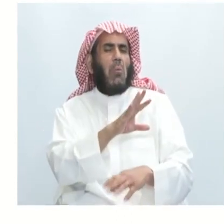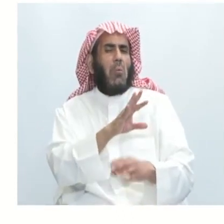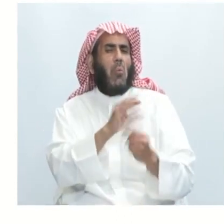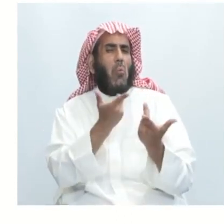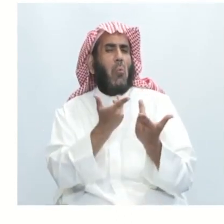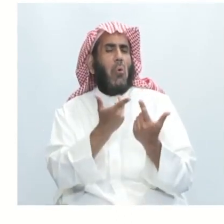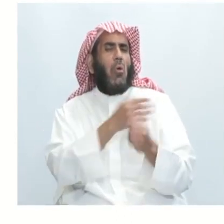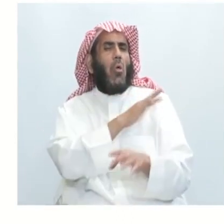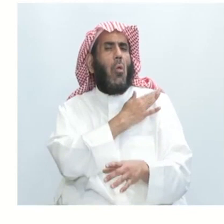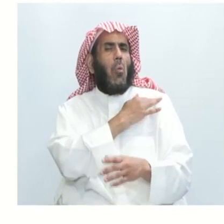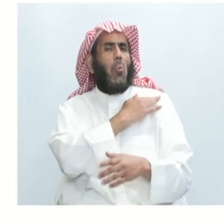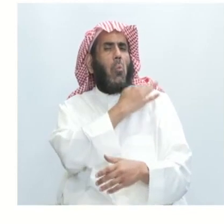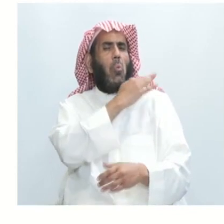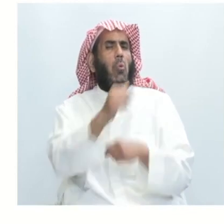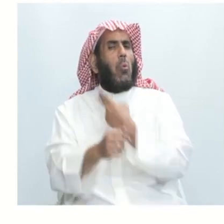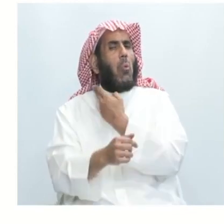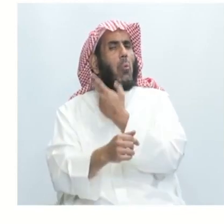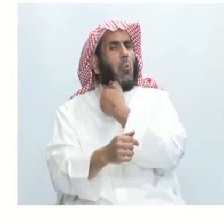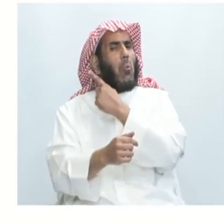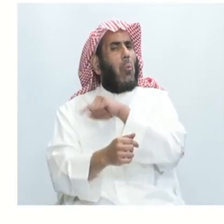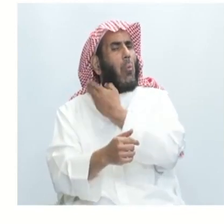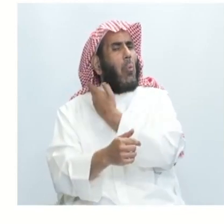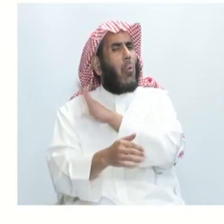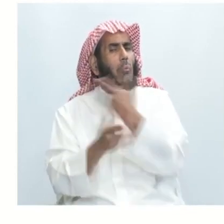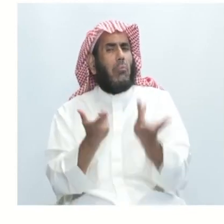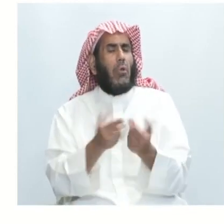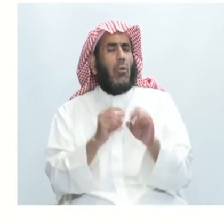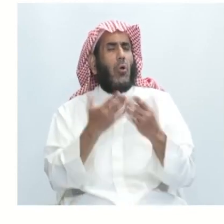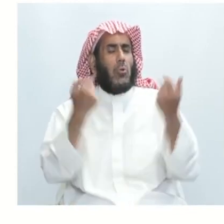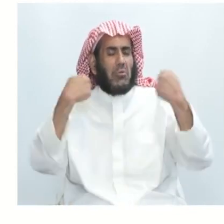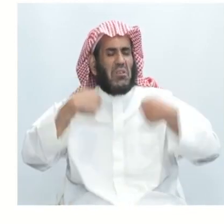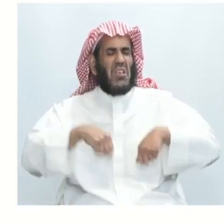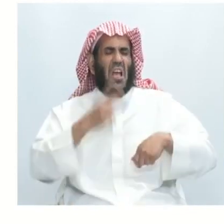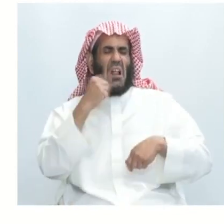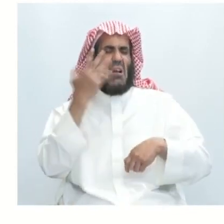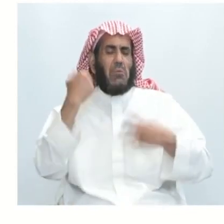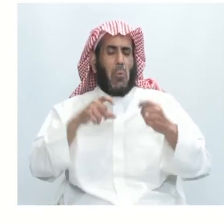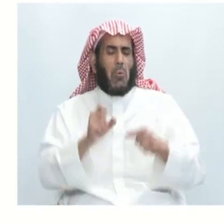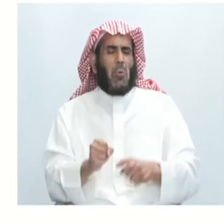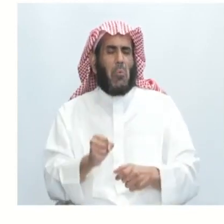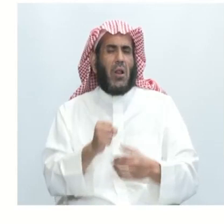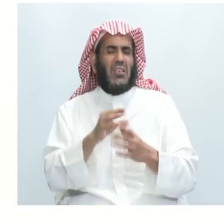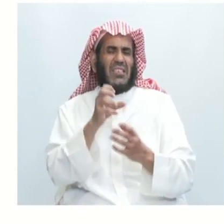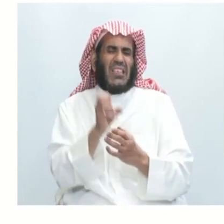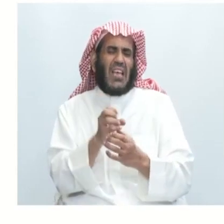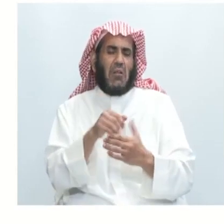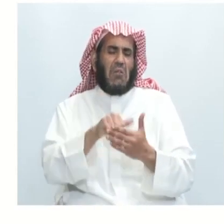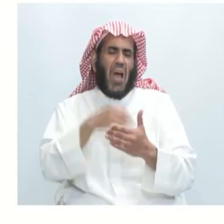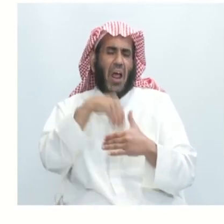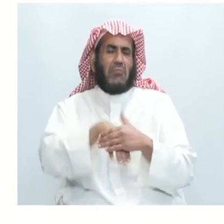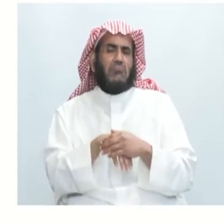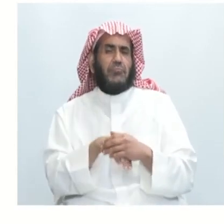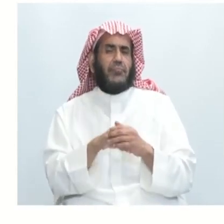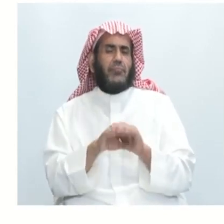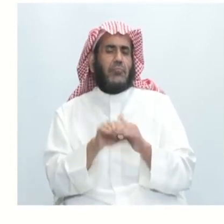هذا الظريف ذات يوم في الطريق الذي يمر منه الغني وارتدى كساء باليا ووضع امامه كوبا صغيرا فارغا